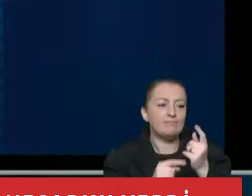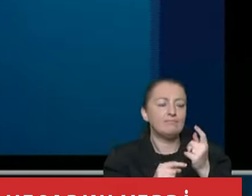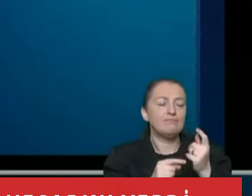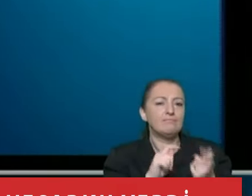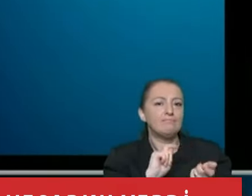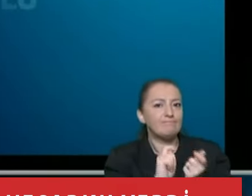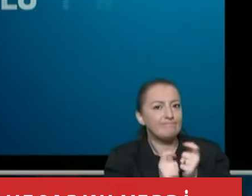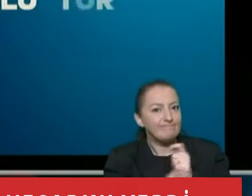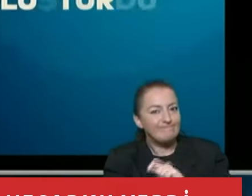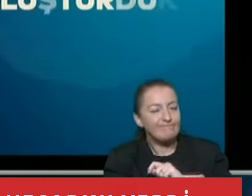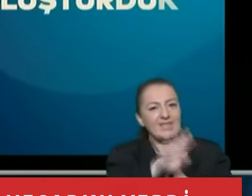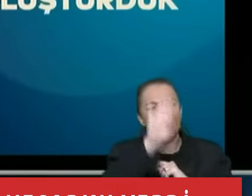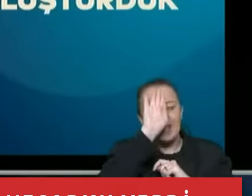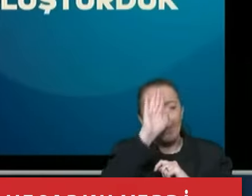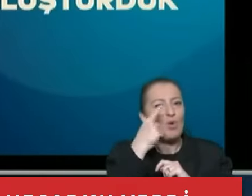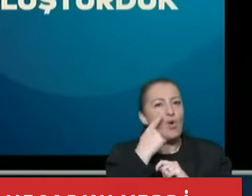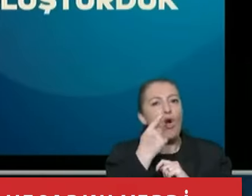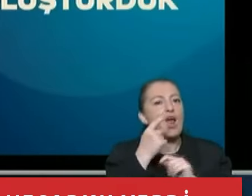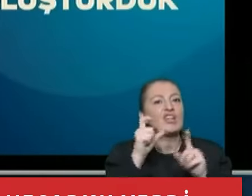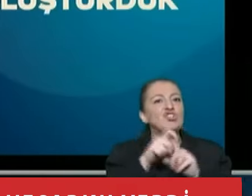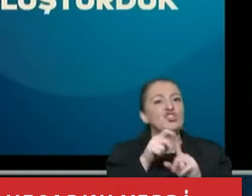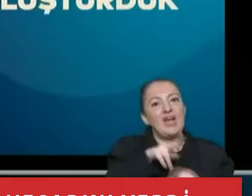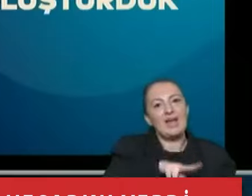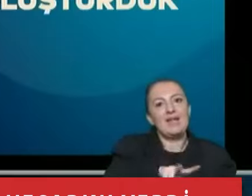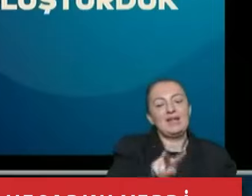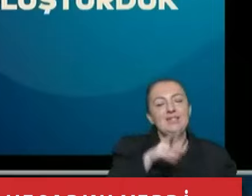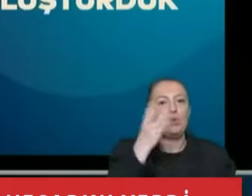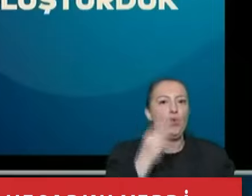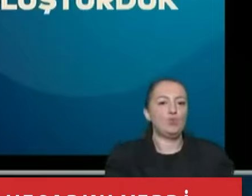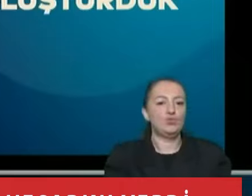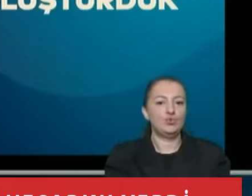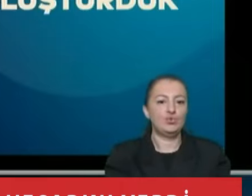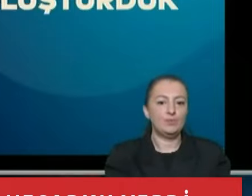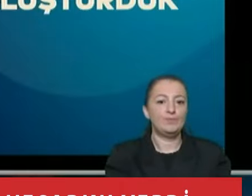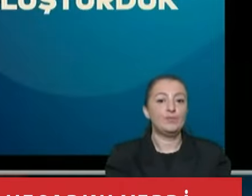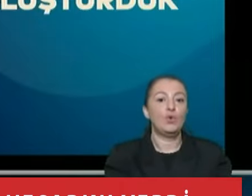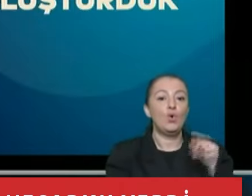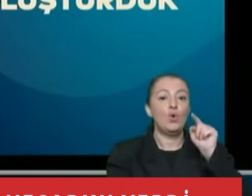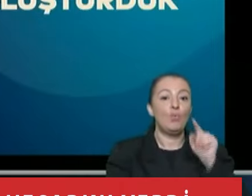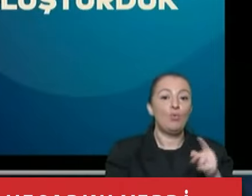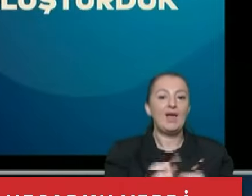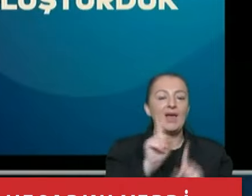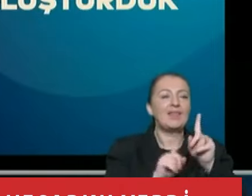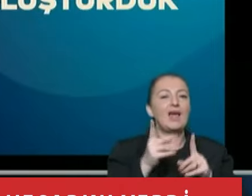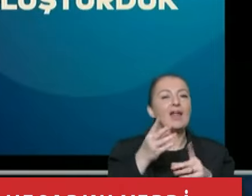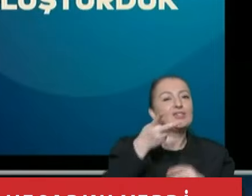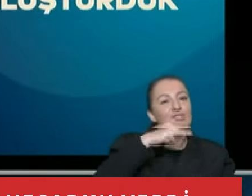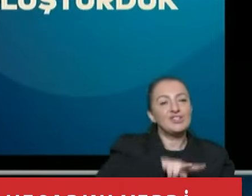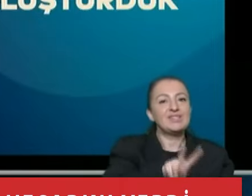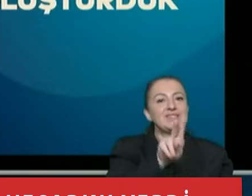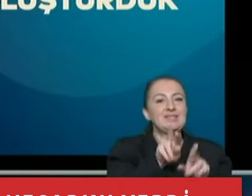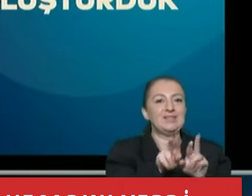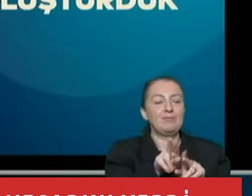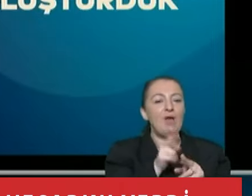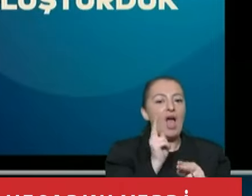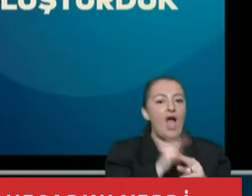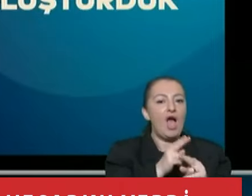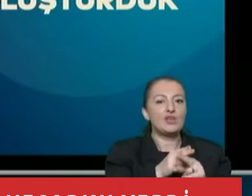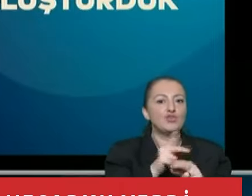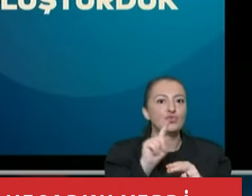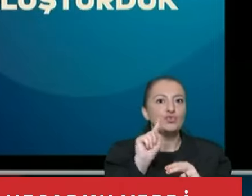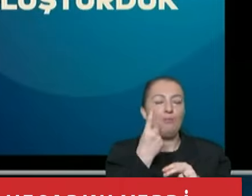İstanbul'un dijital ikizi oluşturulmuş durumda bu dijital ikiz ve Öncelikle acil durum